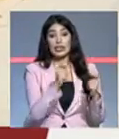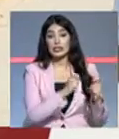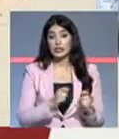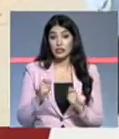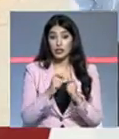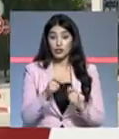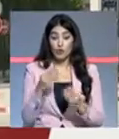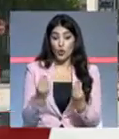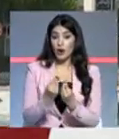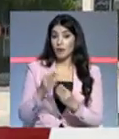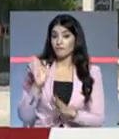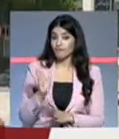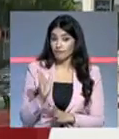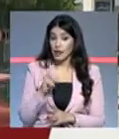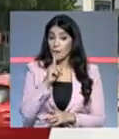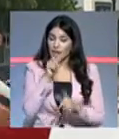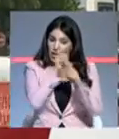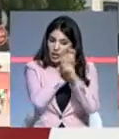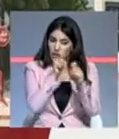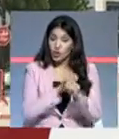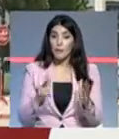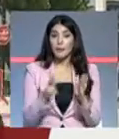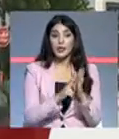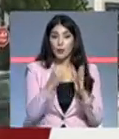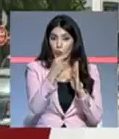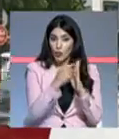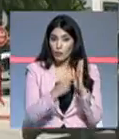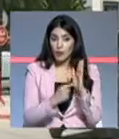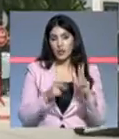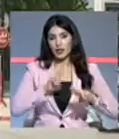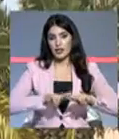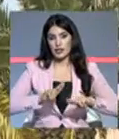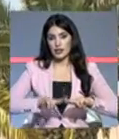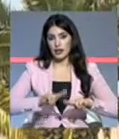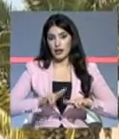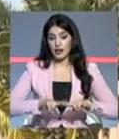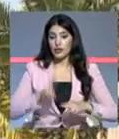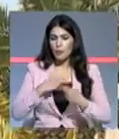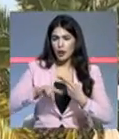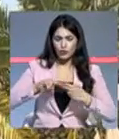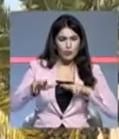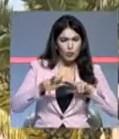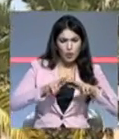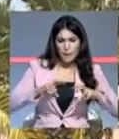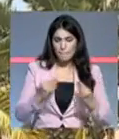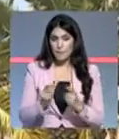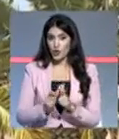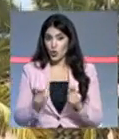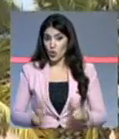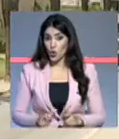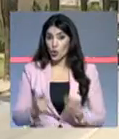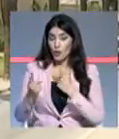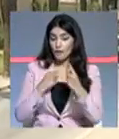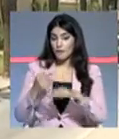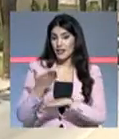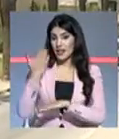السياسية والمنظمات الوطنية، مع الالتزام بتنفيذ جملة من الإصلاحات، وذلك أثناء مباحثات مع الحكومة التونسية في